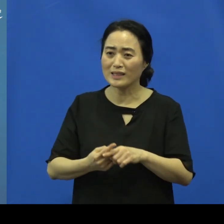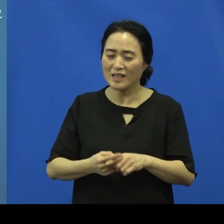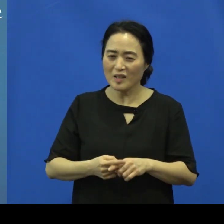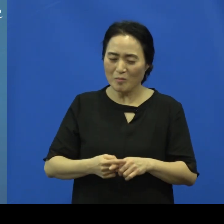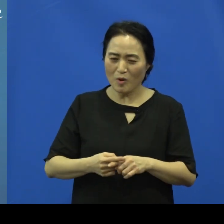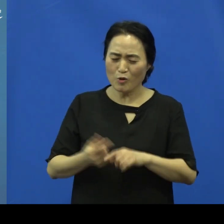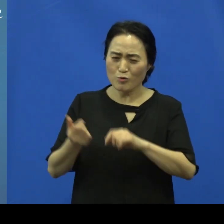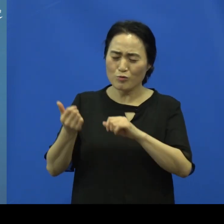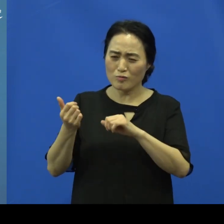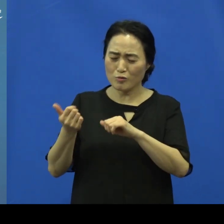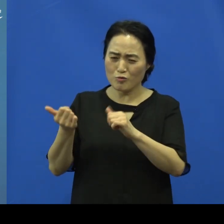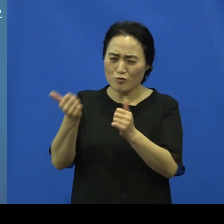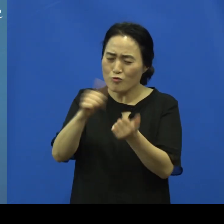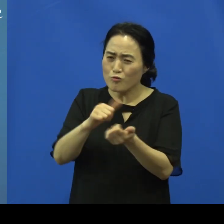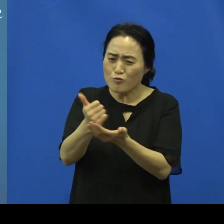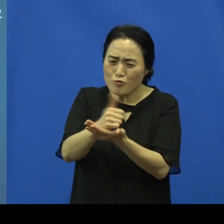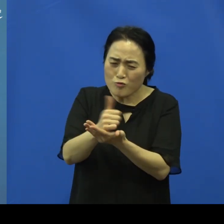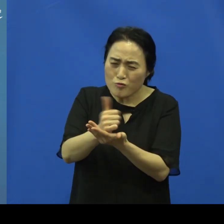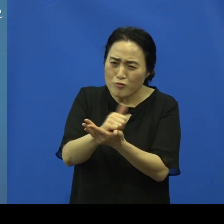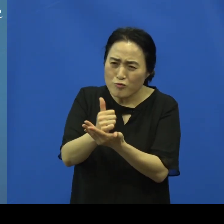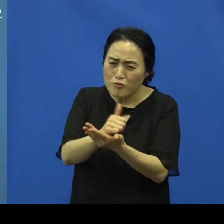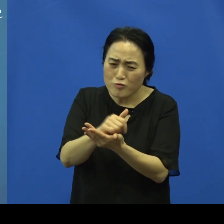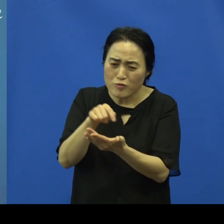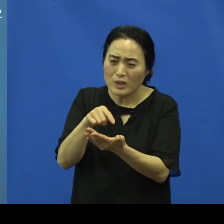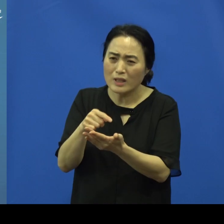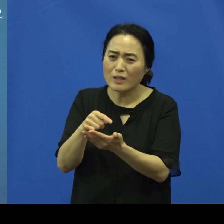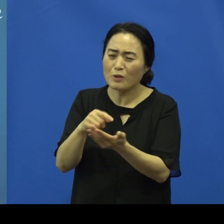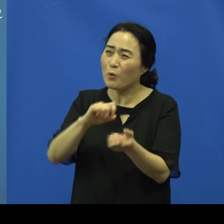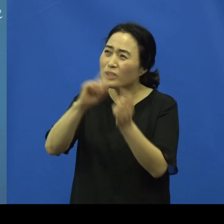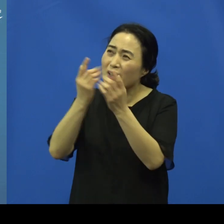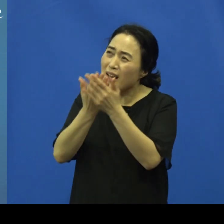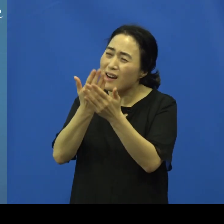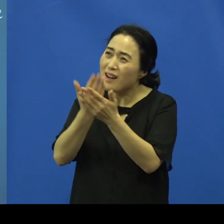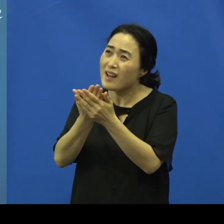하나님을 신뢰하는 단계가 깊어져야 돼요.